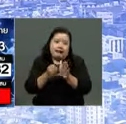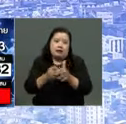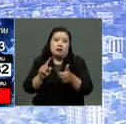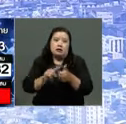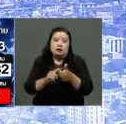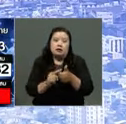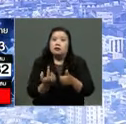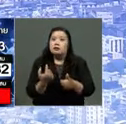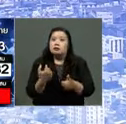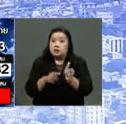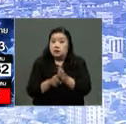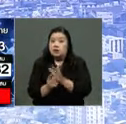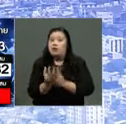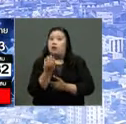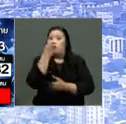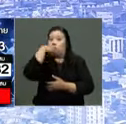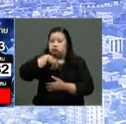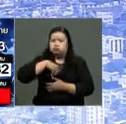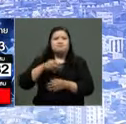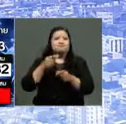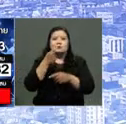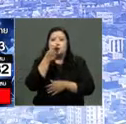อยู่กับต้องเข้าใจก่อนนะครับว่าโรคนี้แพร่ระบาดผ่านทางช่องทางเดินหายใจเพราะฉะนั้นมีปากและจมูกนี่แหละครับที่เป็นแหล่งที่จะให้เชื้อได้ออกมาหรือจะรับเชื้อก็ผ่านทางได้2